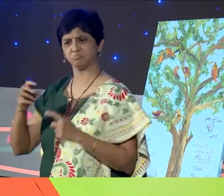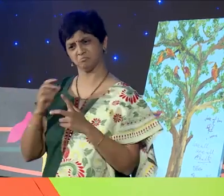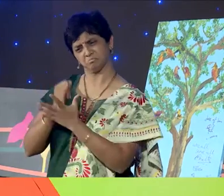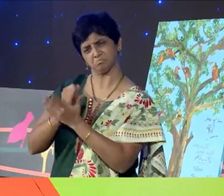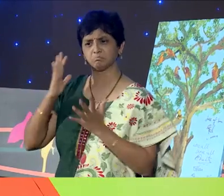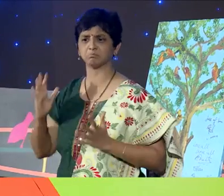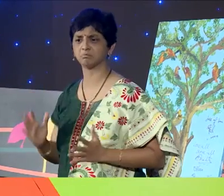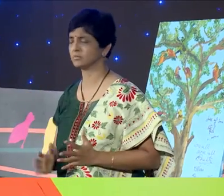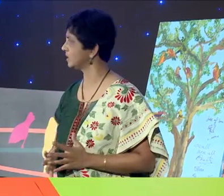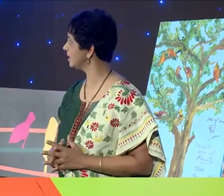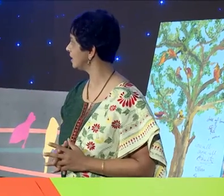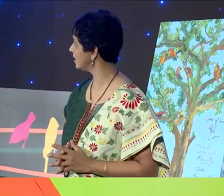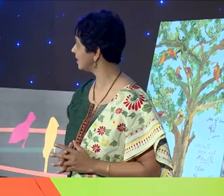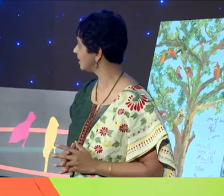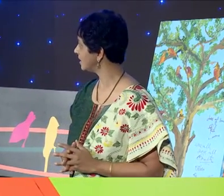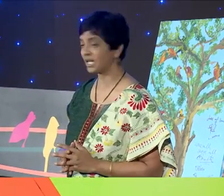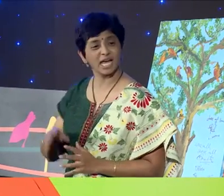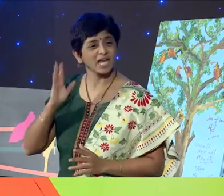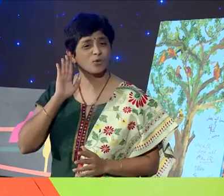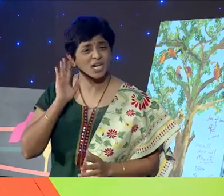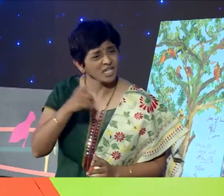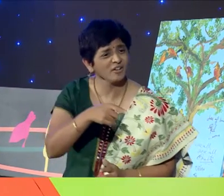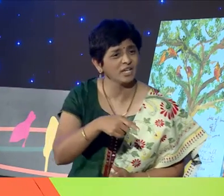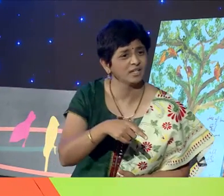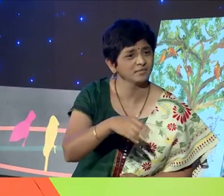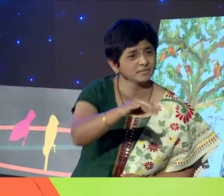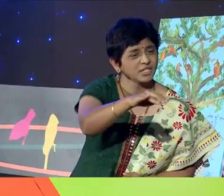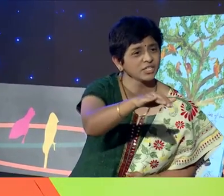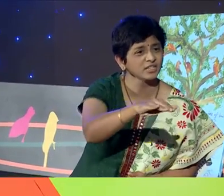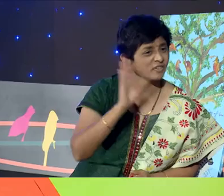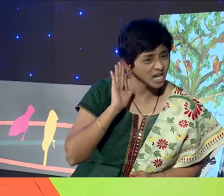था। 12th के बाद में डिग्री कॉलेज चालू होने को काफी वक्त था,